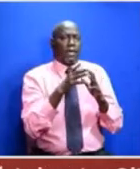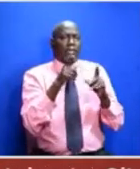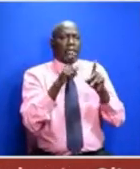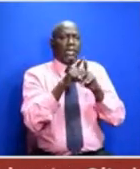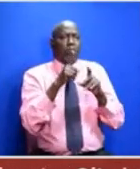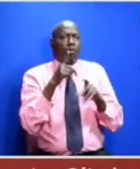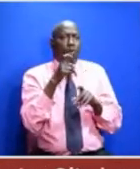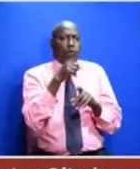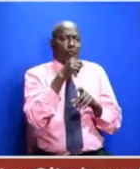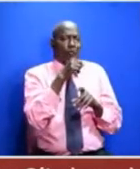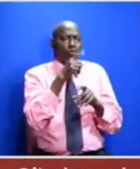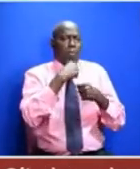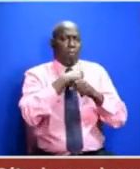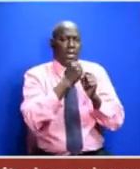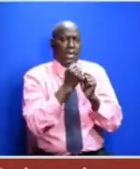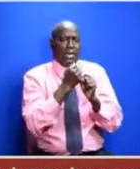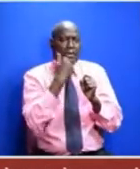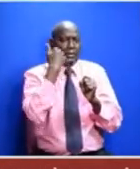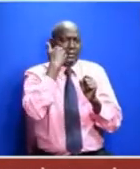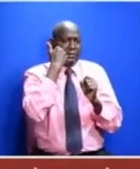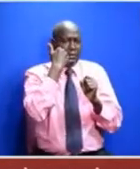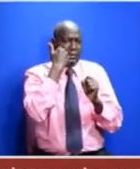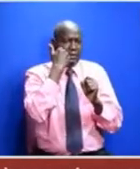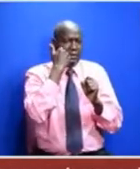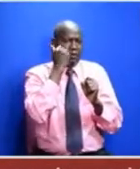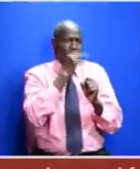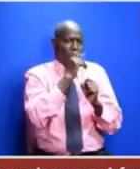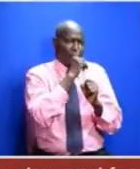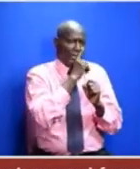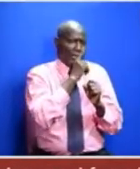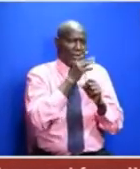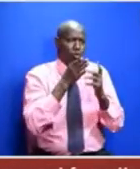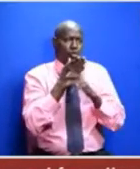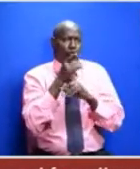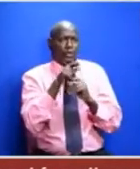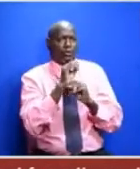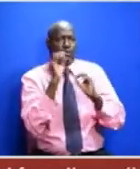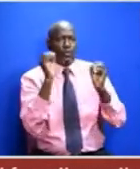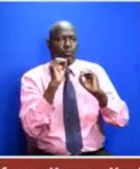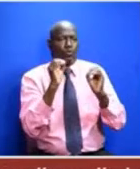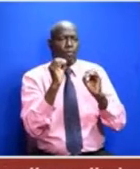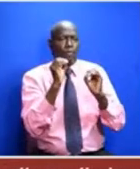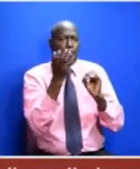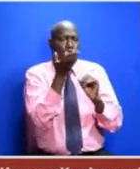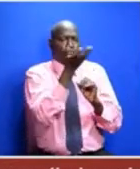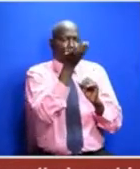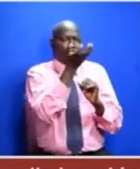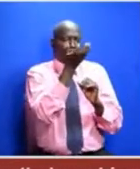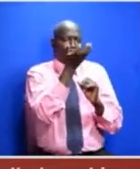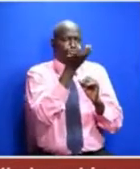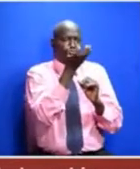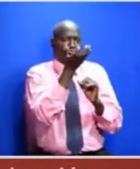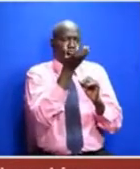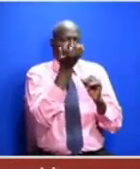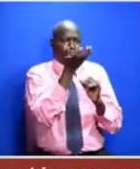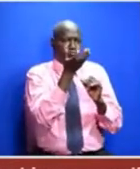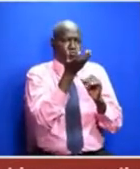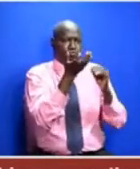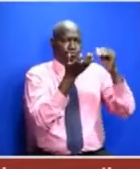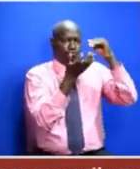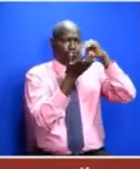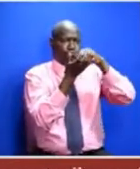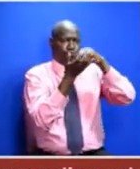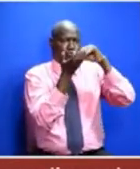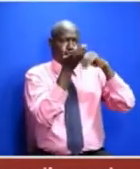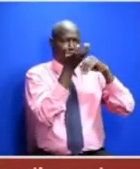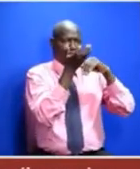wadudu ambao wanasababisha magonjwa ambao yanatokana na maji chafu hasitapita ndani. Kwa hivyo zinakuwa trapped. Sasa hivyo ndivyo